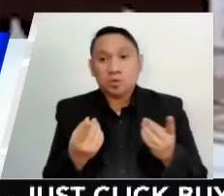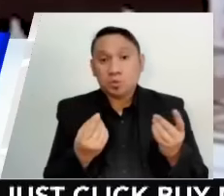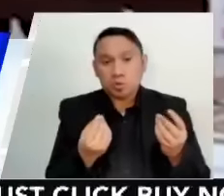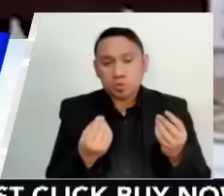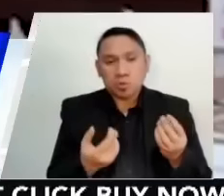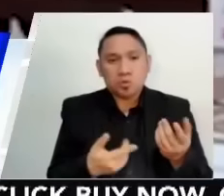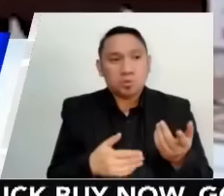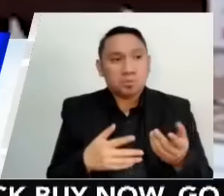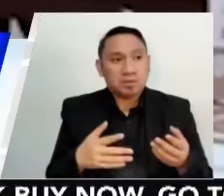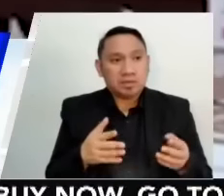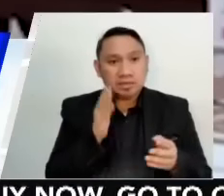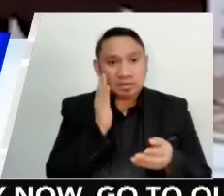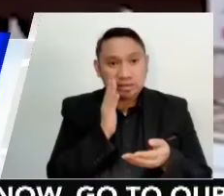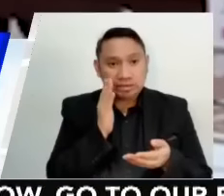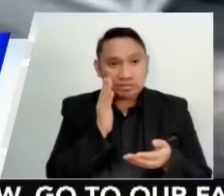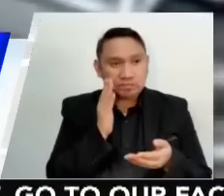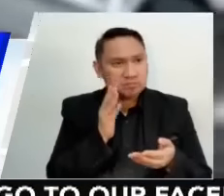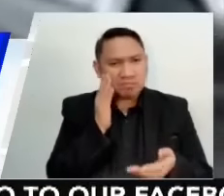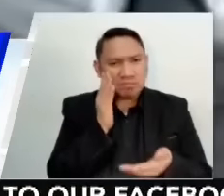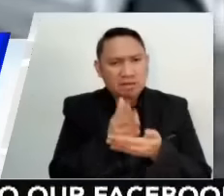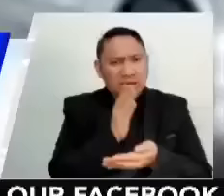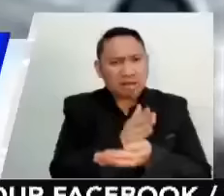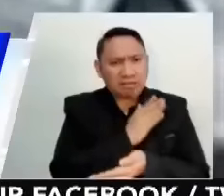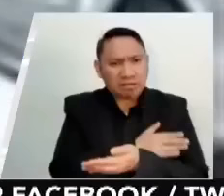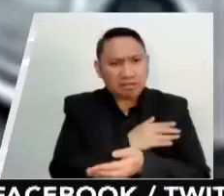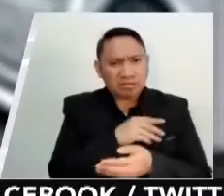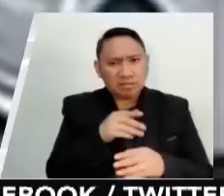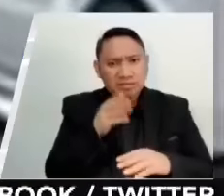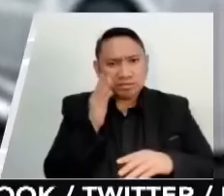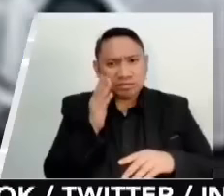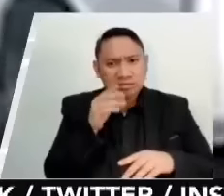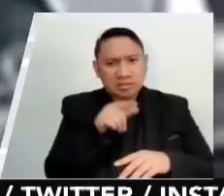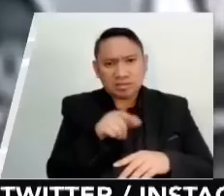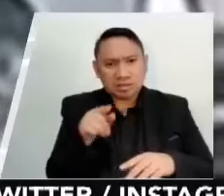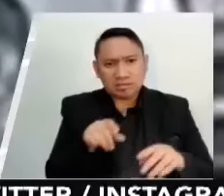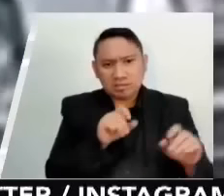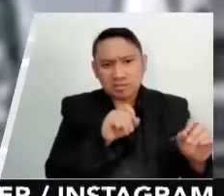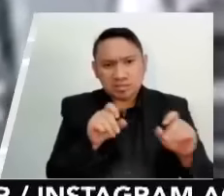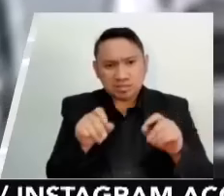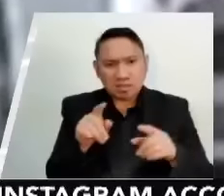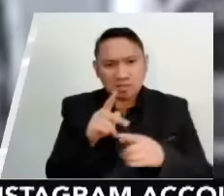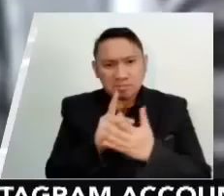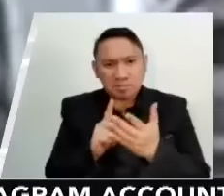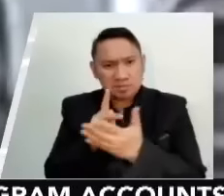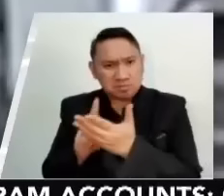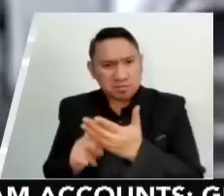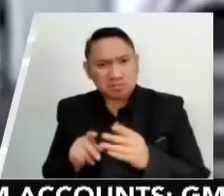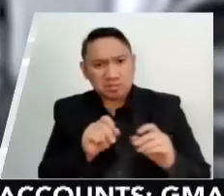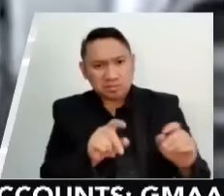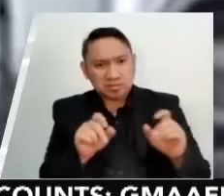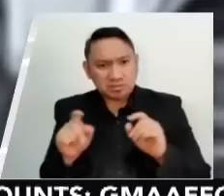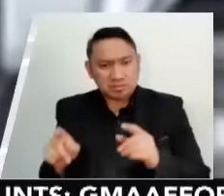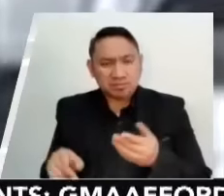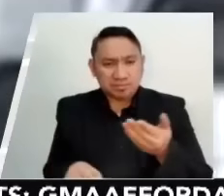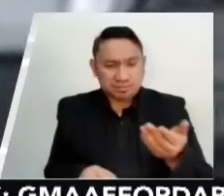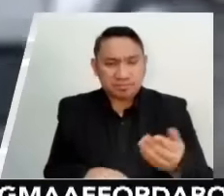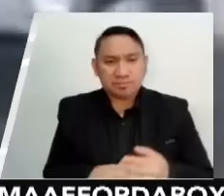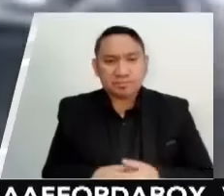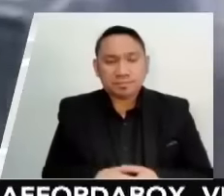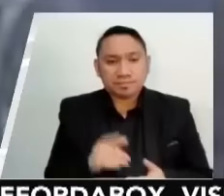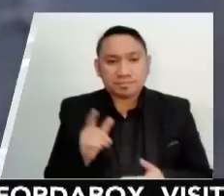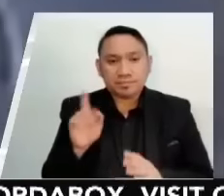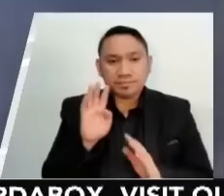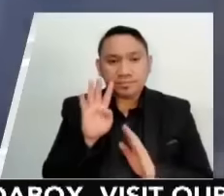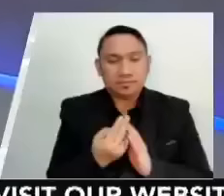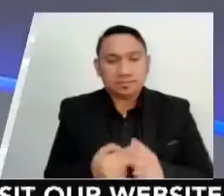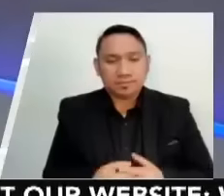at binibenta ng parts. No? Para sa GMA Integrated News, John Consulta, nakatutok 24